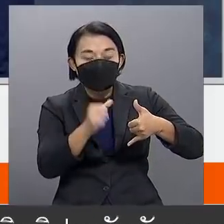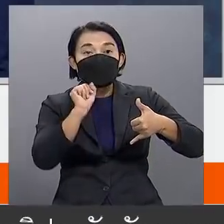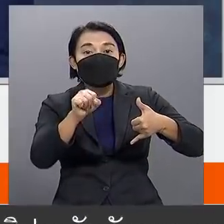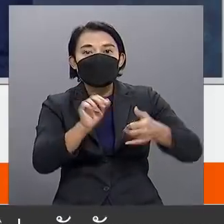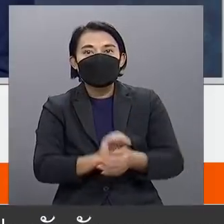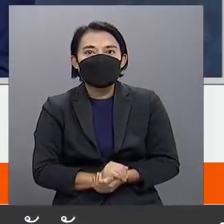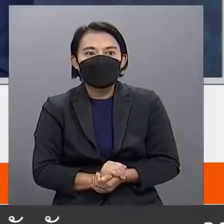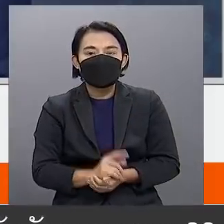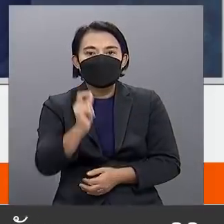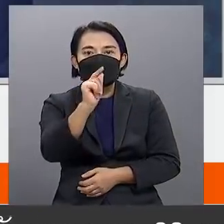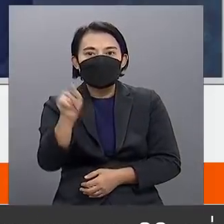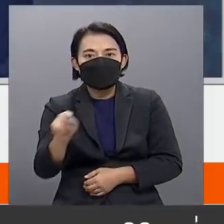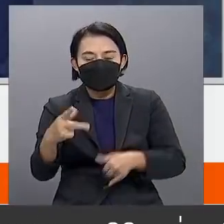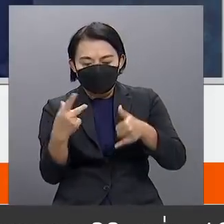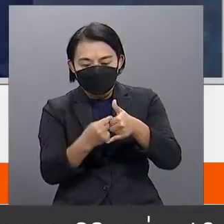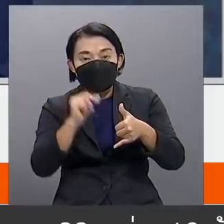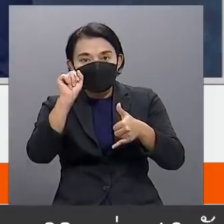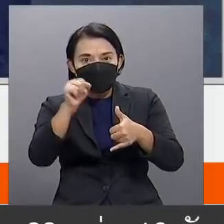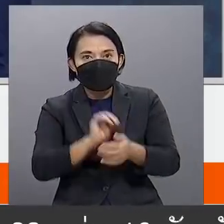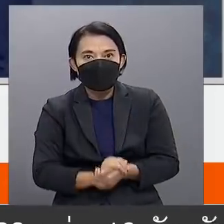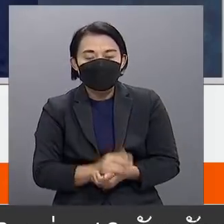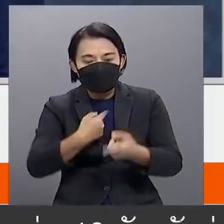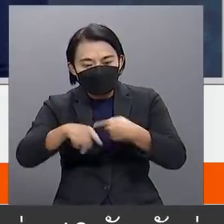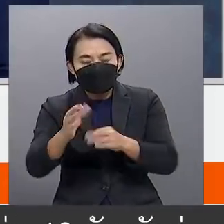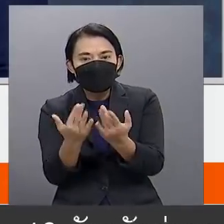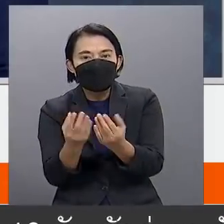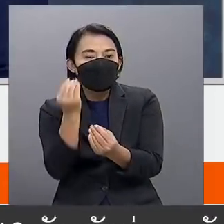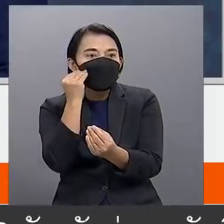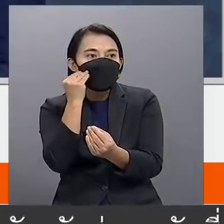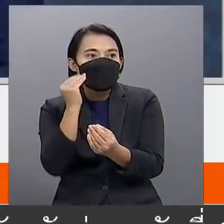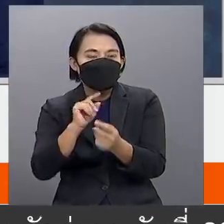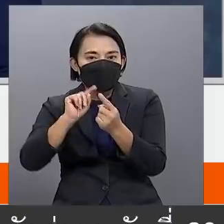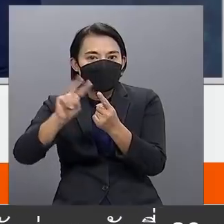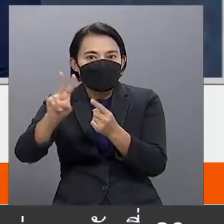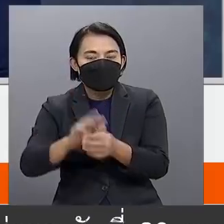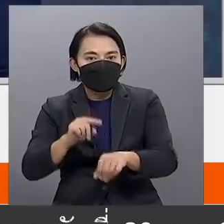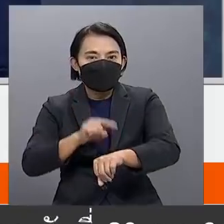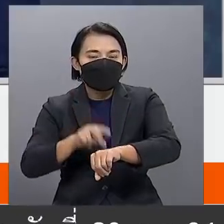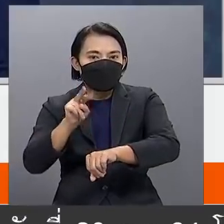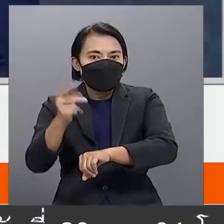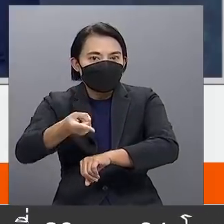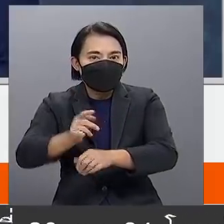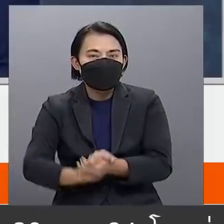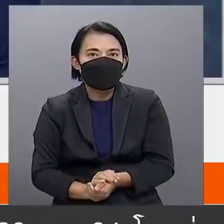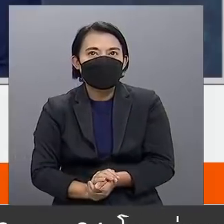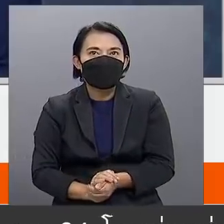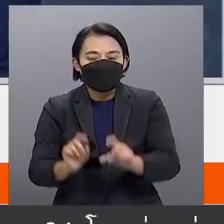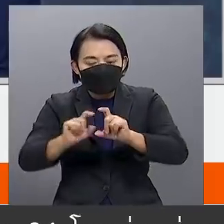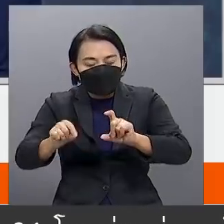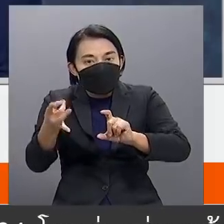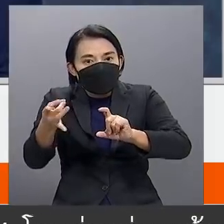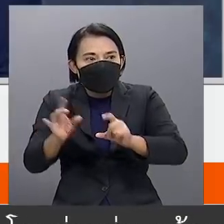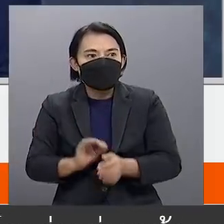Zenecaแต่ทีนี้ถ้ากระไปรอเขียม 2 ที่บ้านNut จะยงเปนนutเดิมไหมวัคซีนที่ได้เป็นอะไรแล้ว